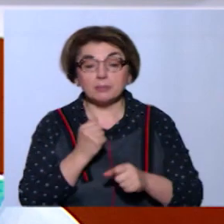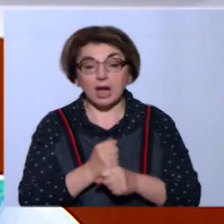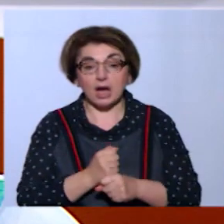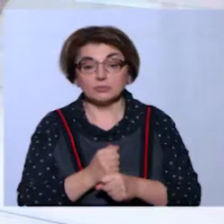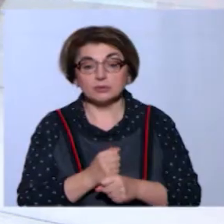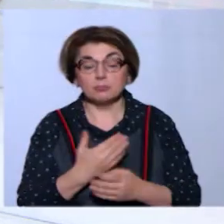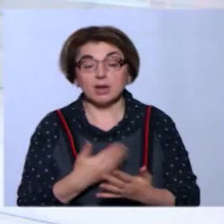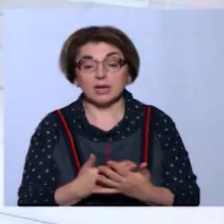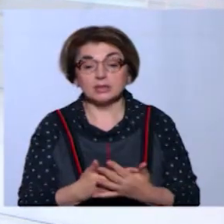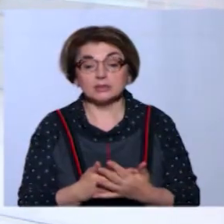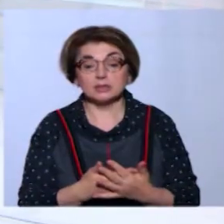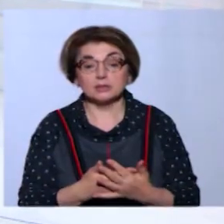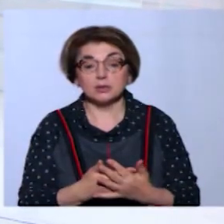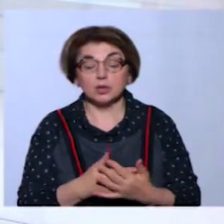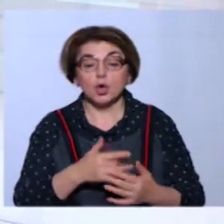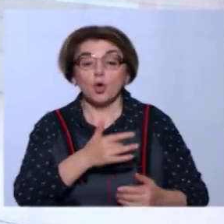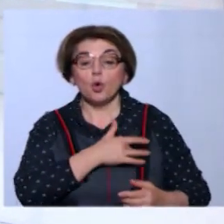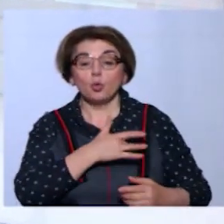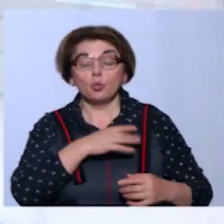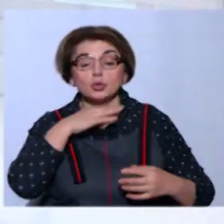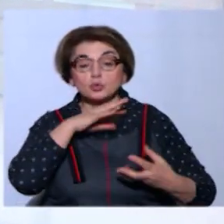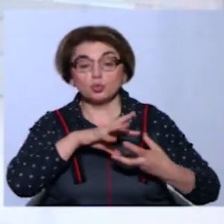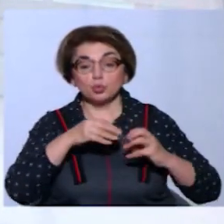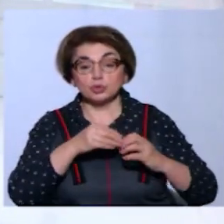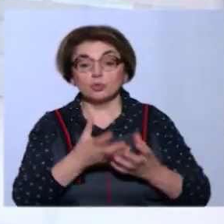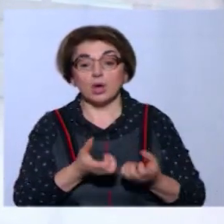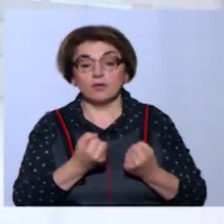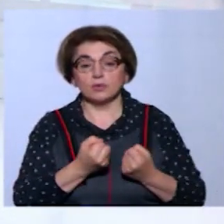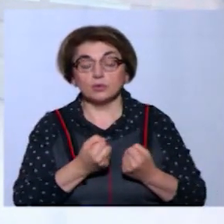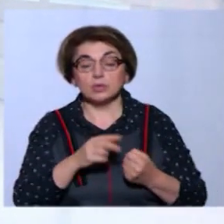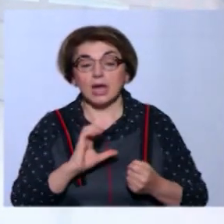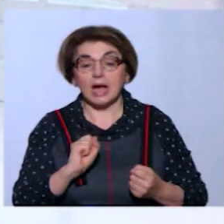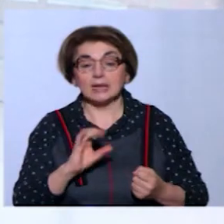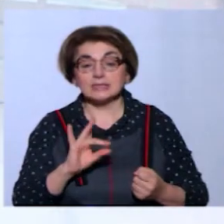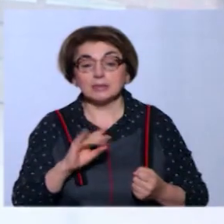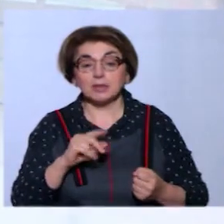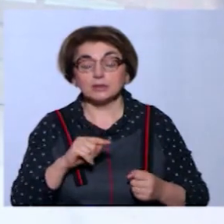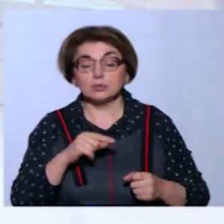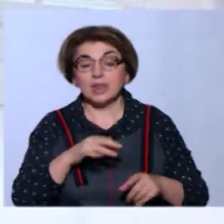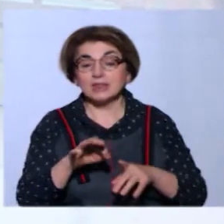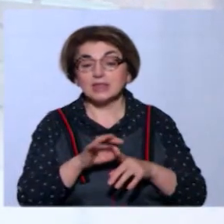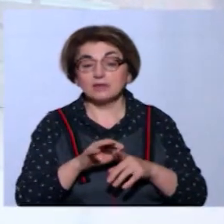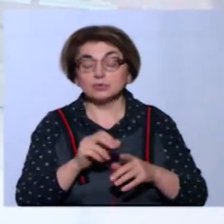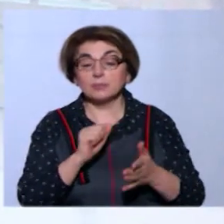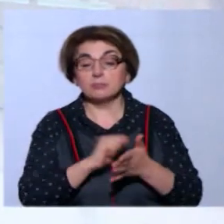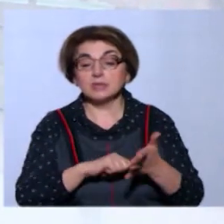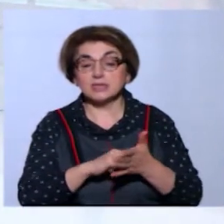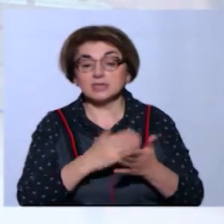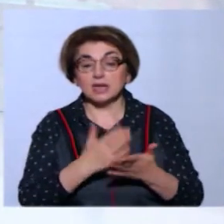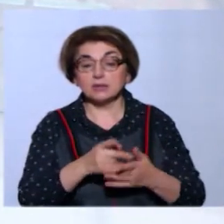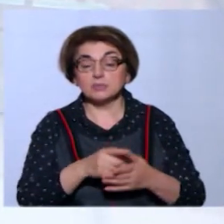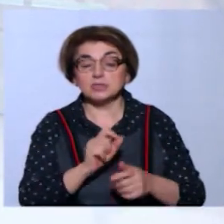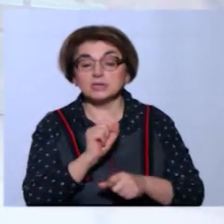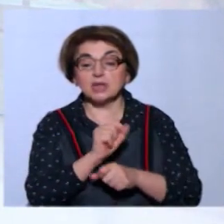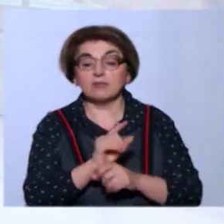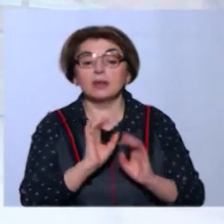მაგალითად, გულის კუნთი რო ავიღოთ, გული პარასიმპათიკური ნერვული სისტემა იწვევს მისი